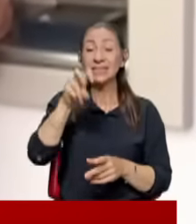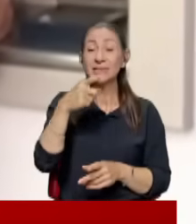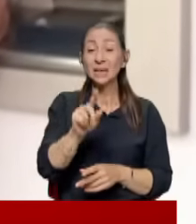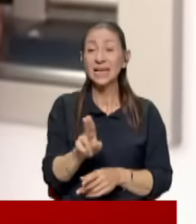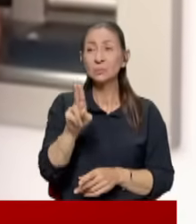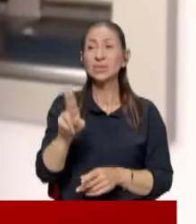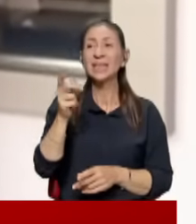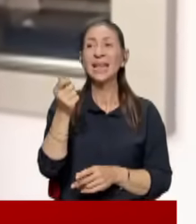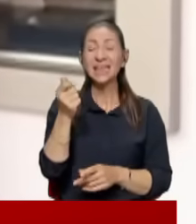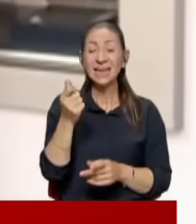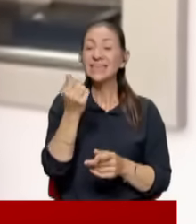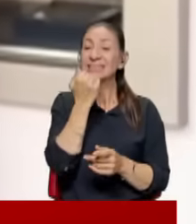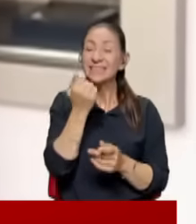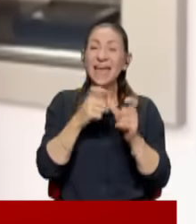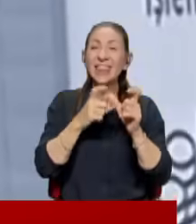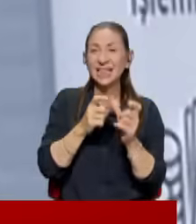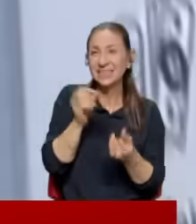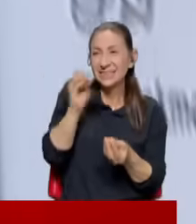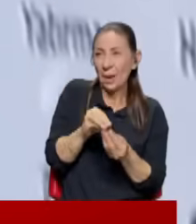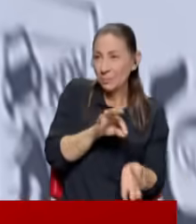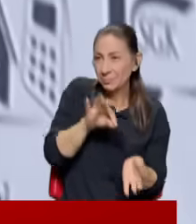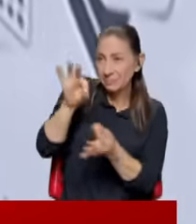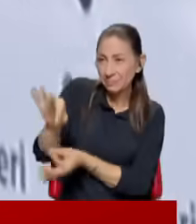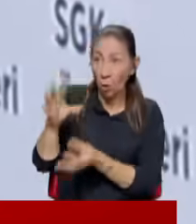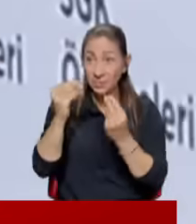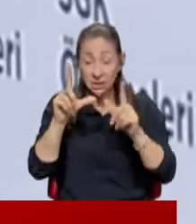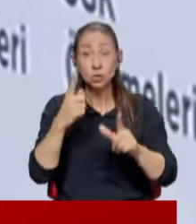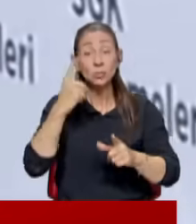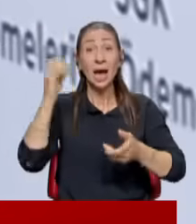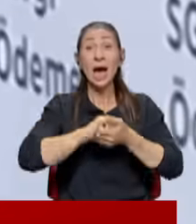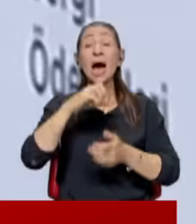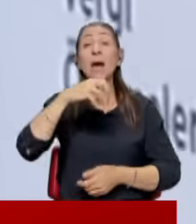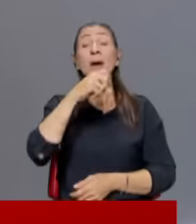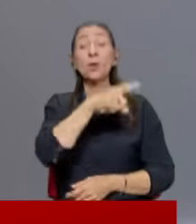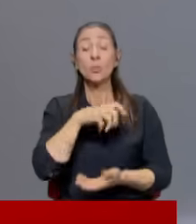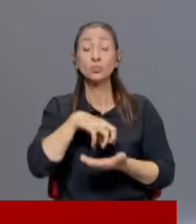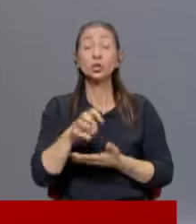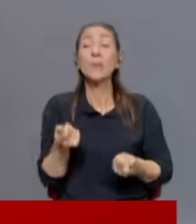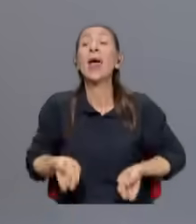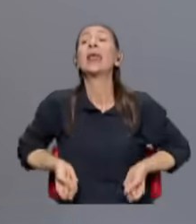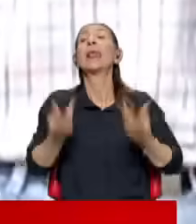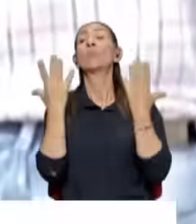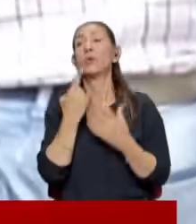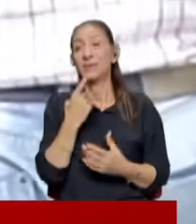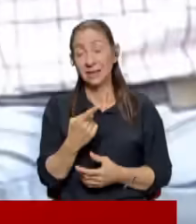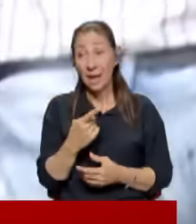8077 liralık seyyanen zam çağrısına karşı Cumhur İttifakı ortağı AK Parti bütçe olanaklarını gerekçe gösterdi. MHP